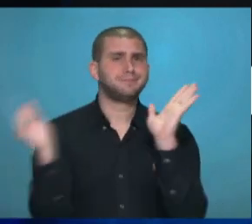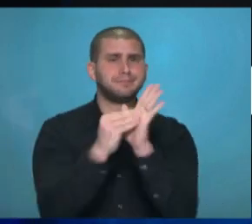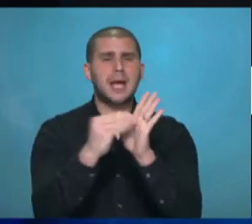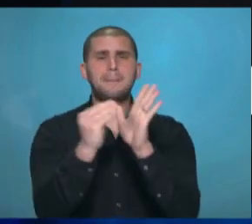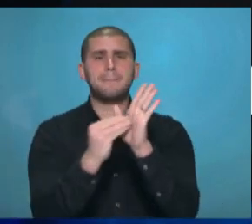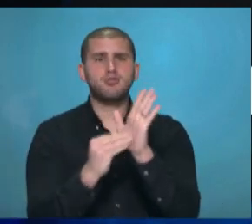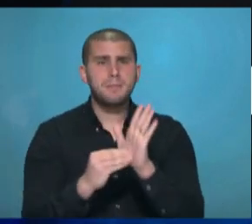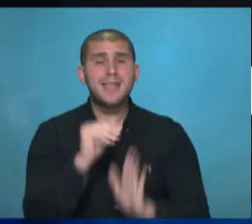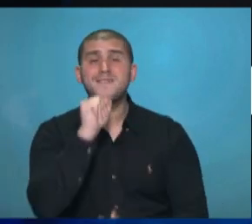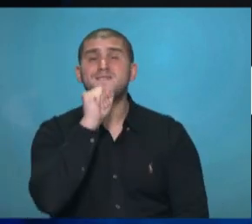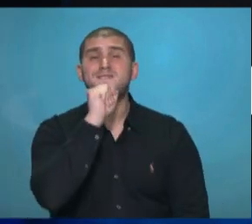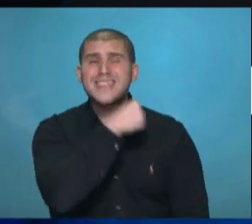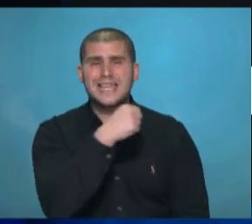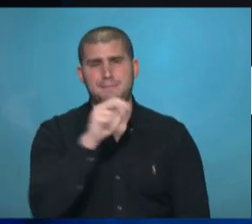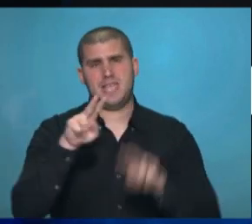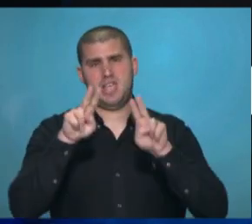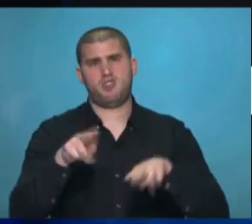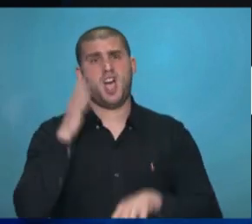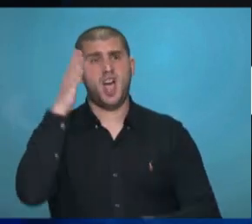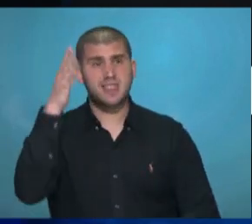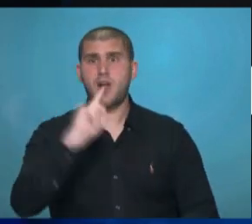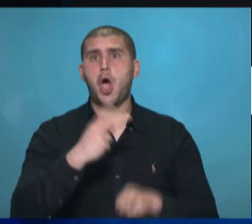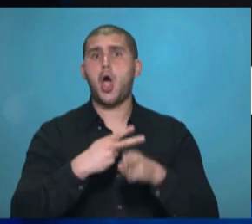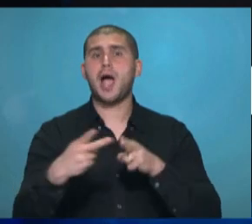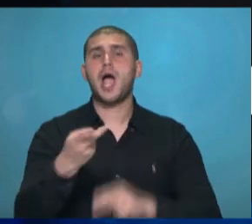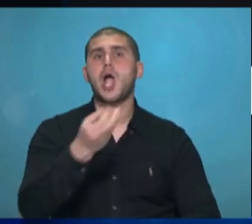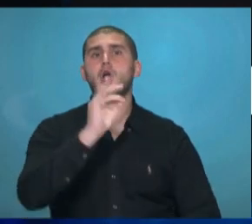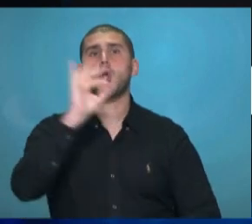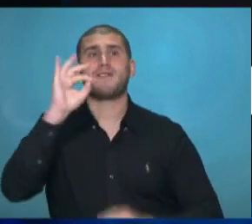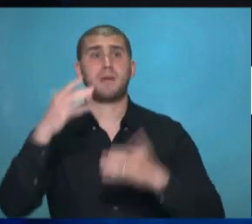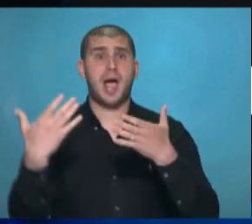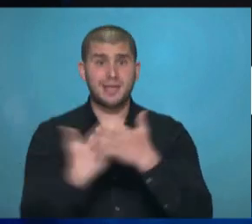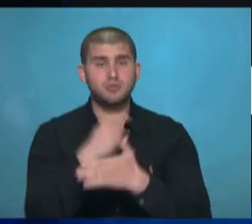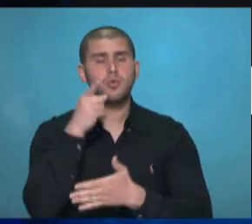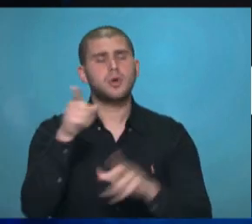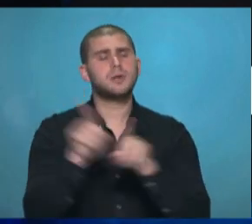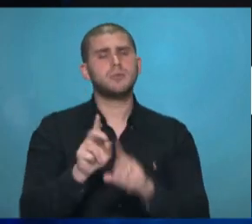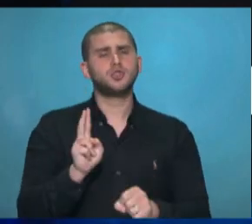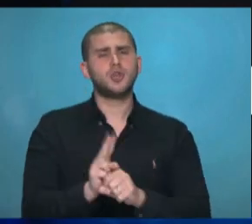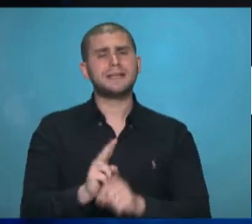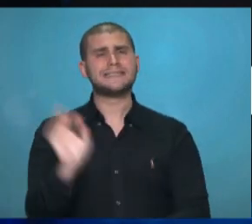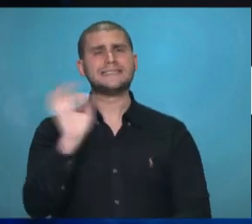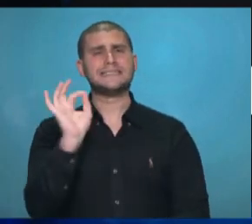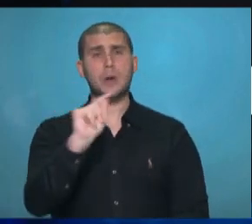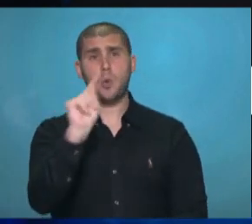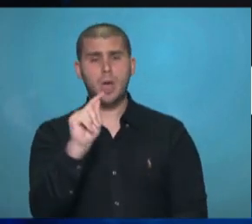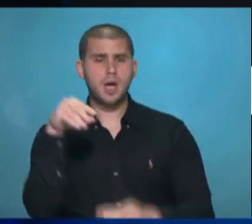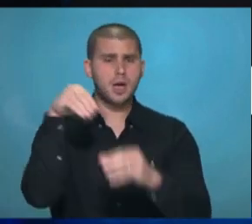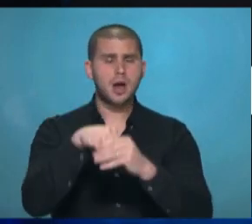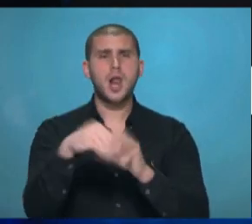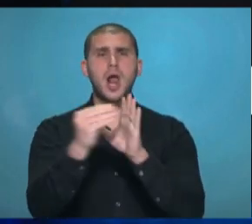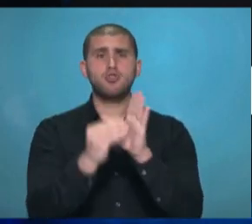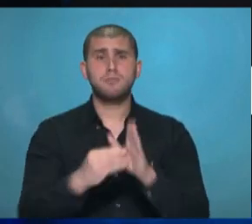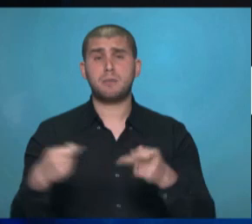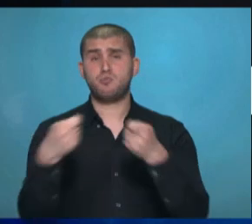את הוותיקים של יש עתיד, ולאו דווקא את הכוכבים החדשים, כך הוא משמר את הסיכוי שייכנסו לרשימה המשותפת. ועוד